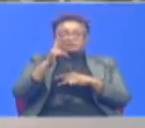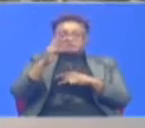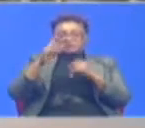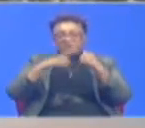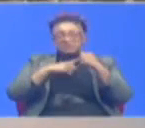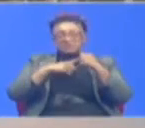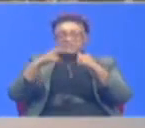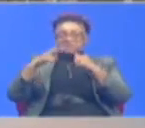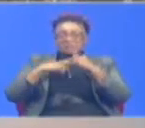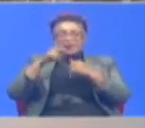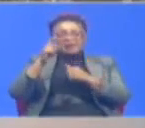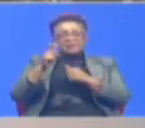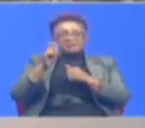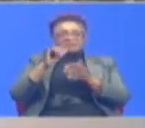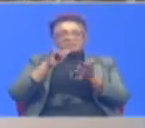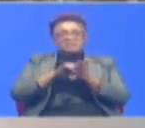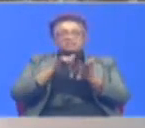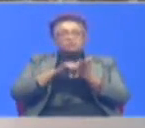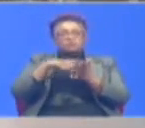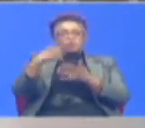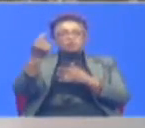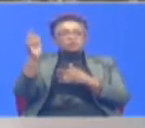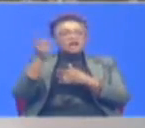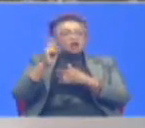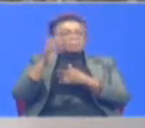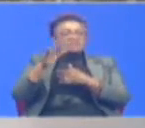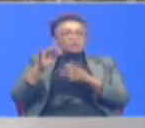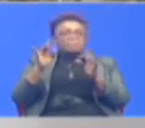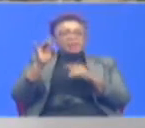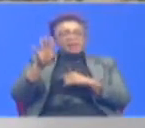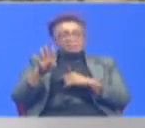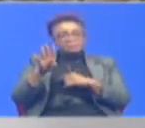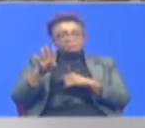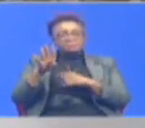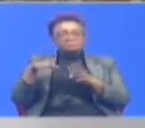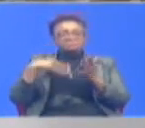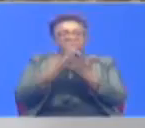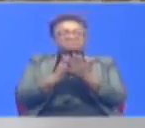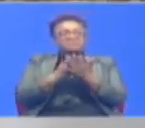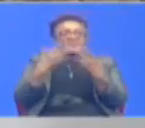KBX267X lilokuwa likielekea Nairobi kutoka Dadaab lilinaswa.